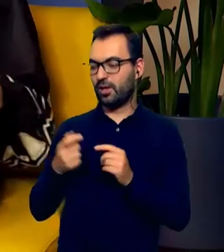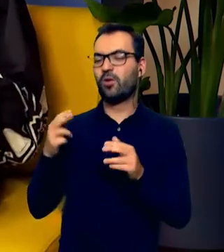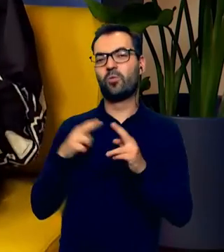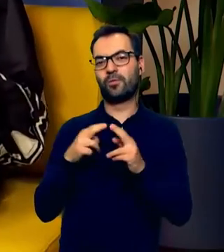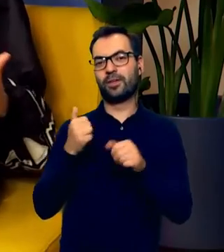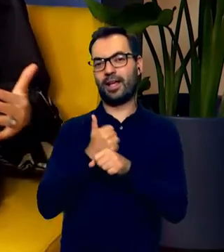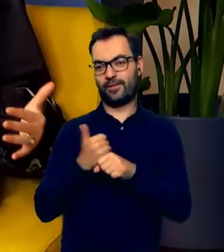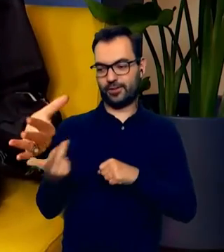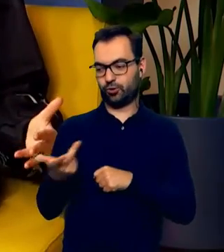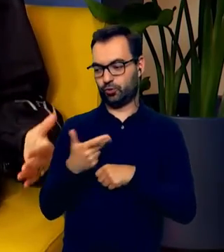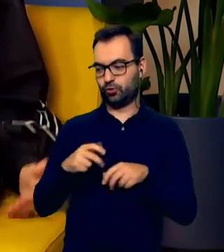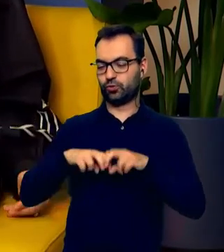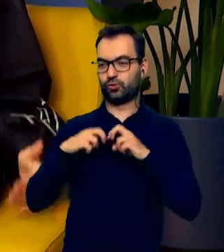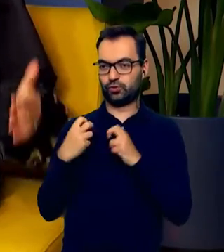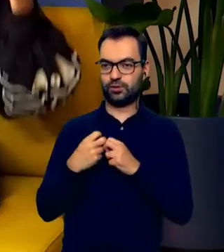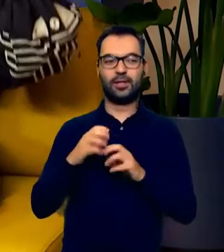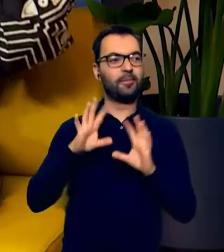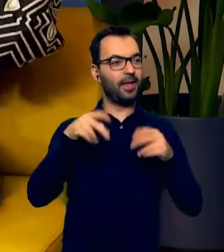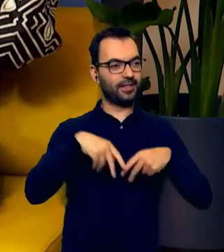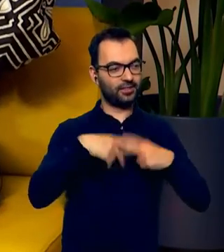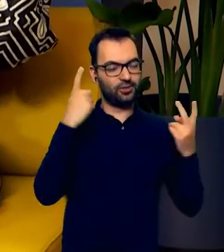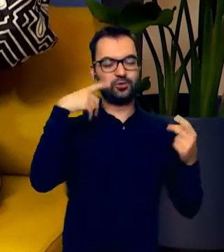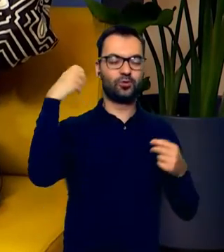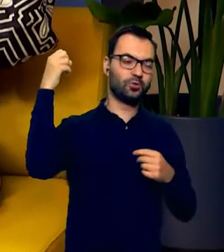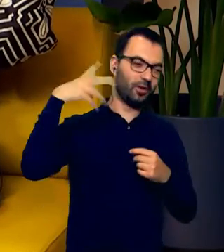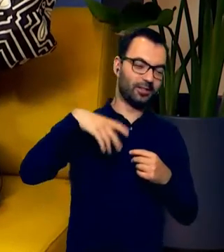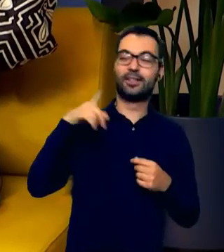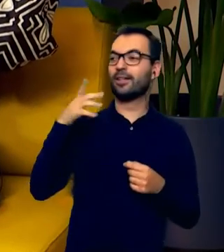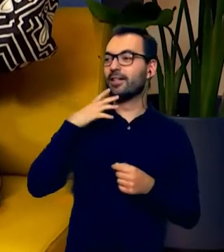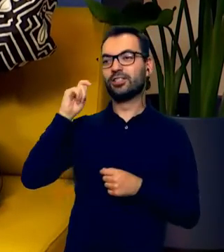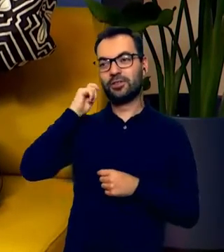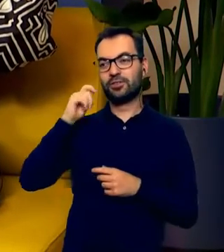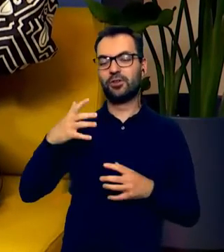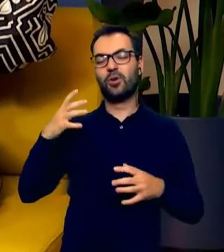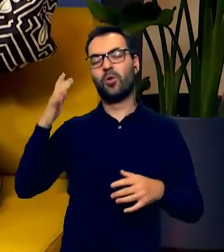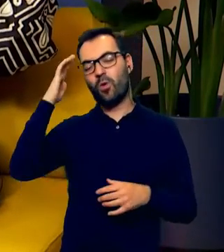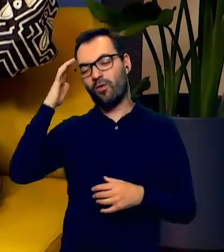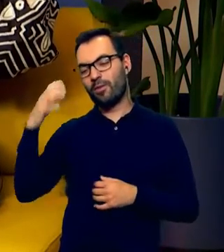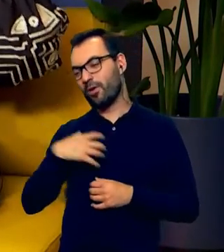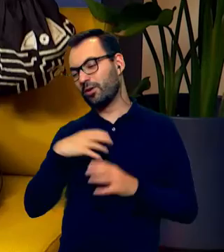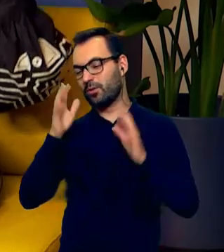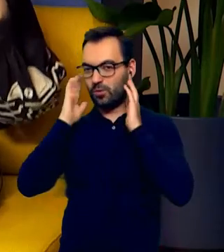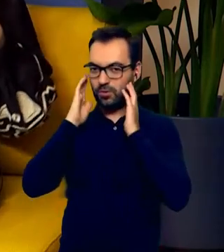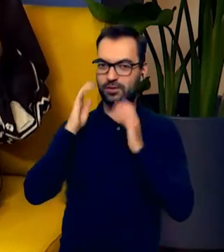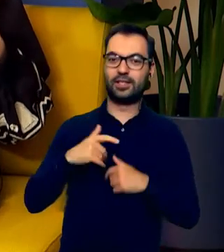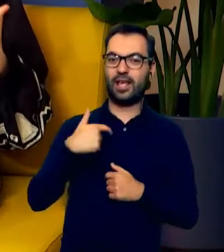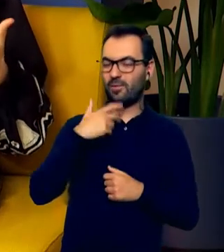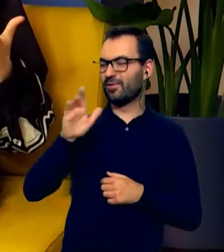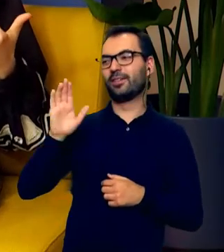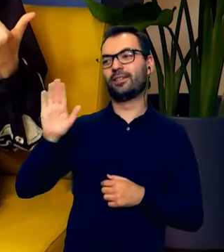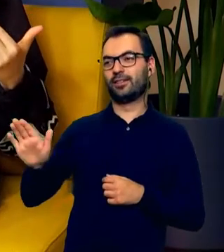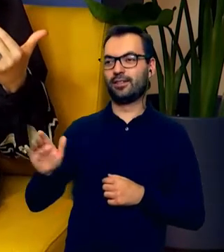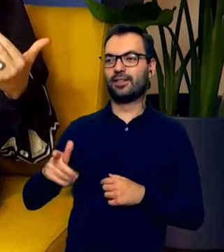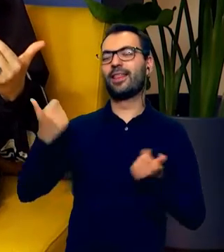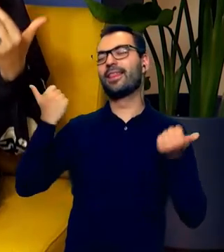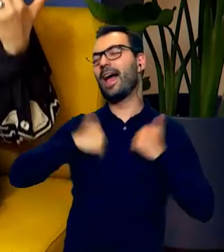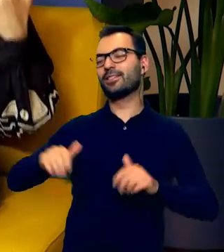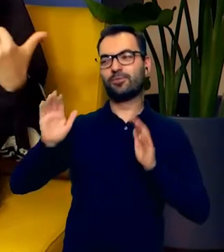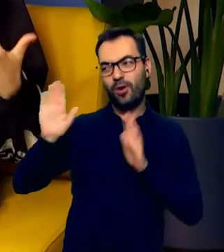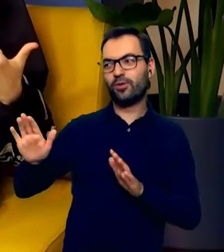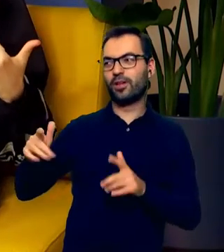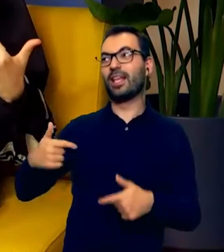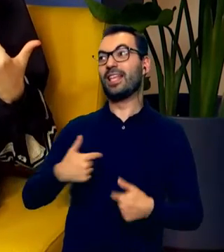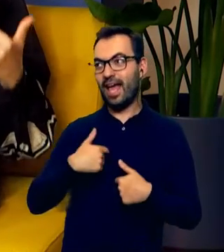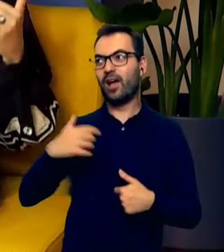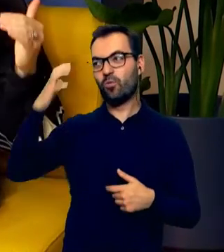się w kawiarni we trzy i ty jest przychodzisz, piękny mówisz, dzień, świeci piękny słońce. Dzień. Ty mówisz, dziewczyny, jak mnie dzisiaj łeb boli, wtedy ja mówię na przykład, daj spokój,